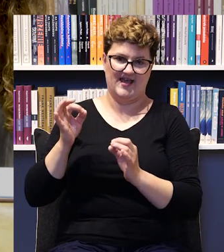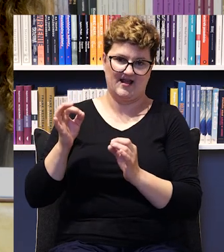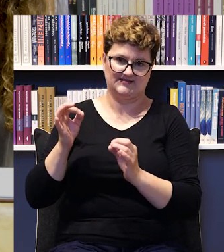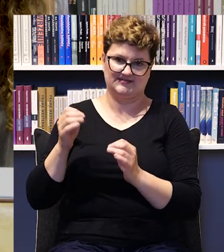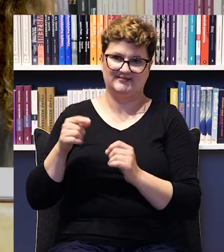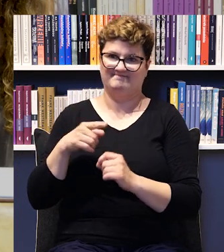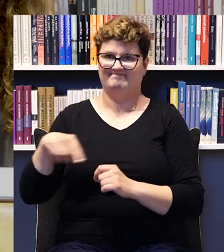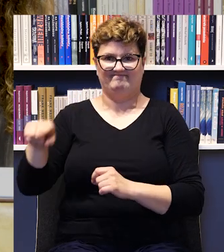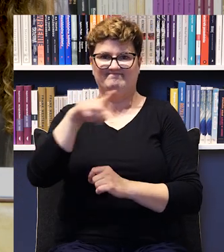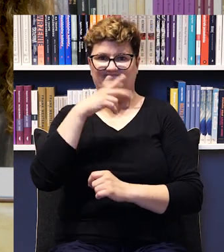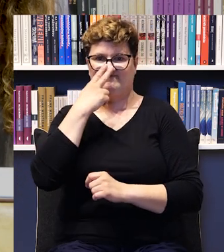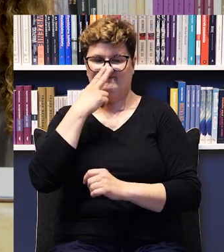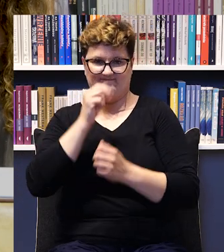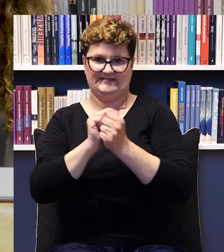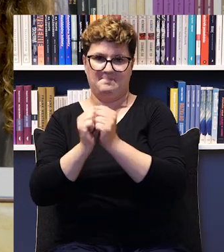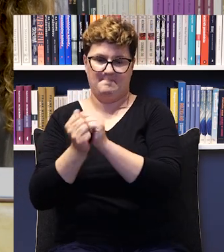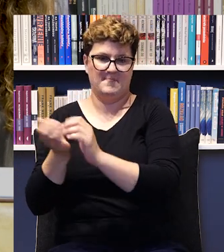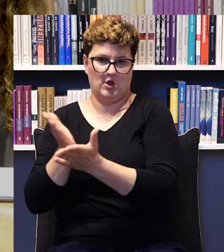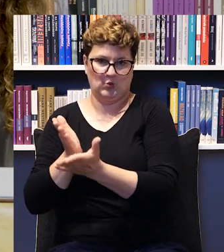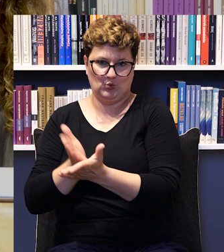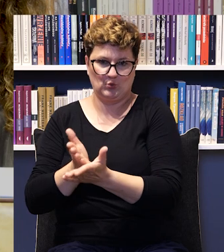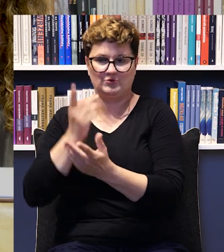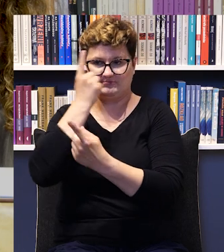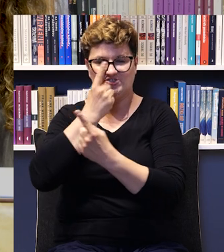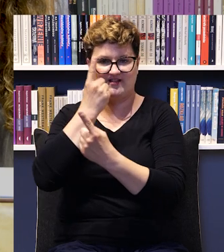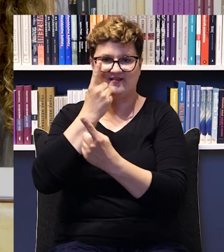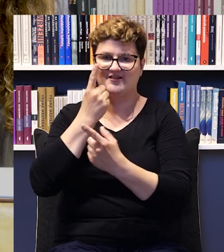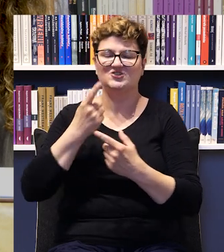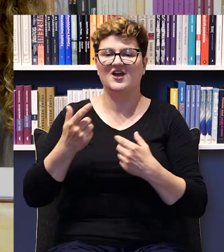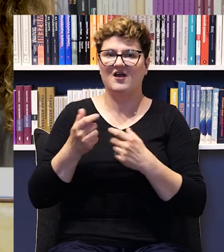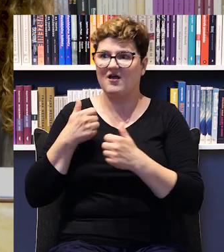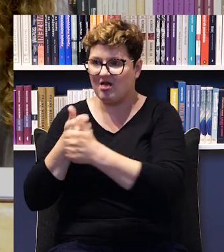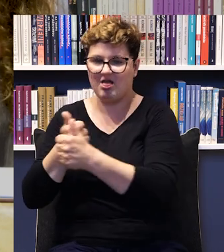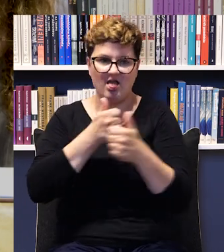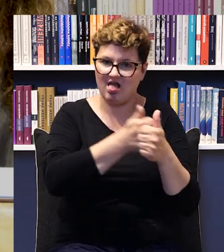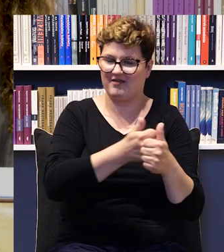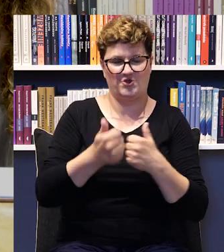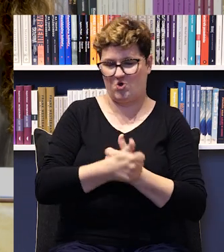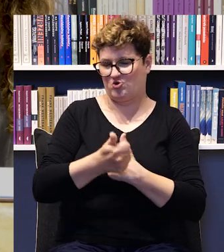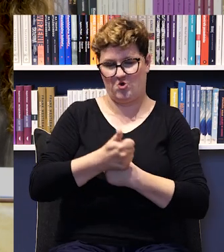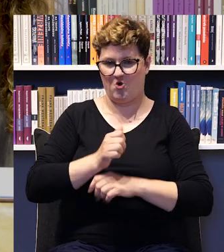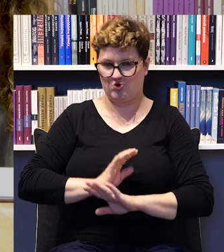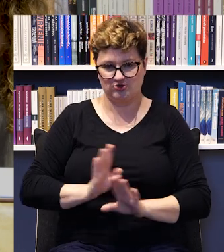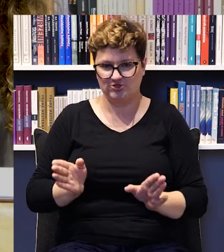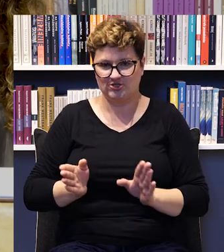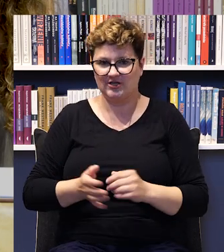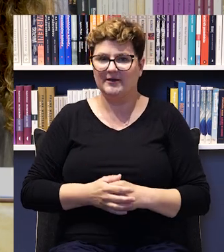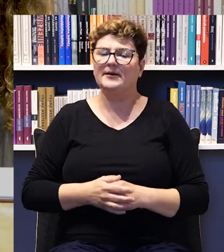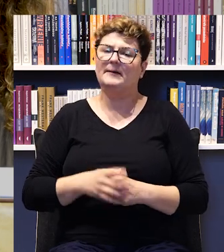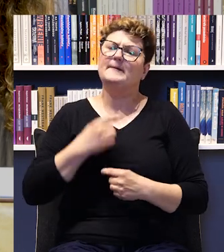się już mówi, że to trochę nie o to chodzi, no nie? Bo wydaje mi się, że o